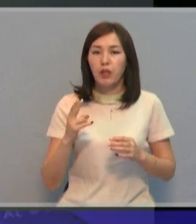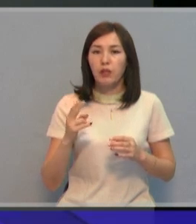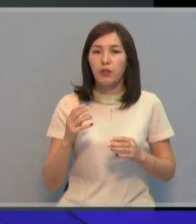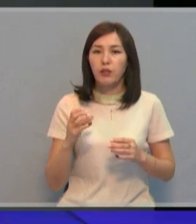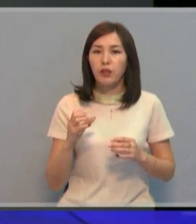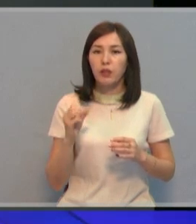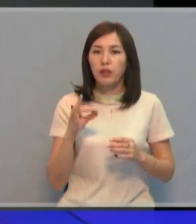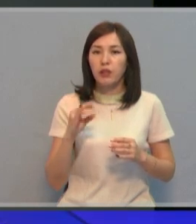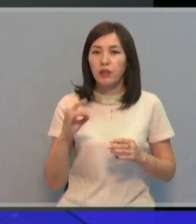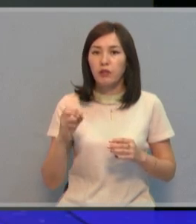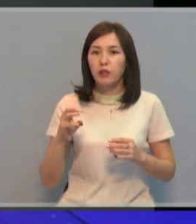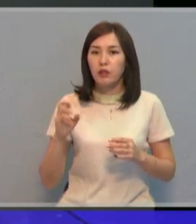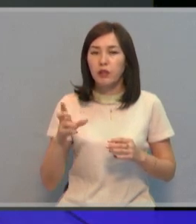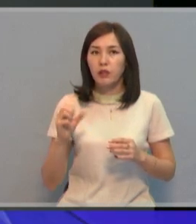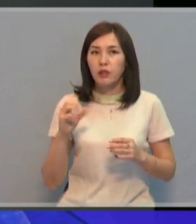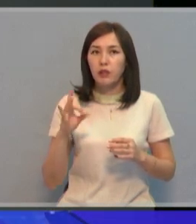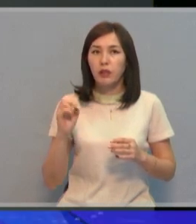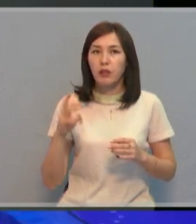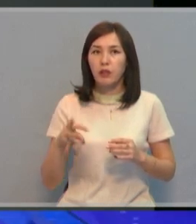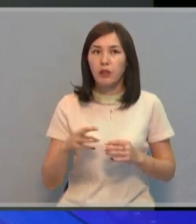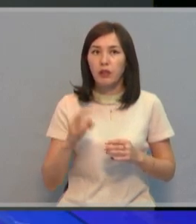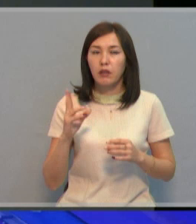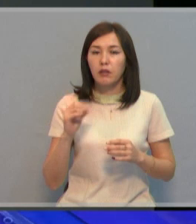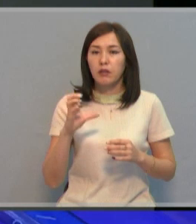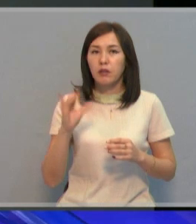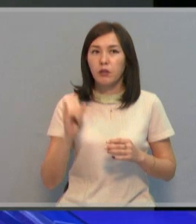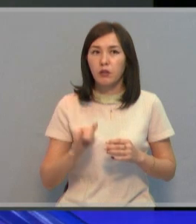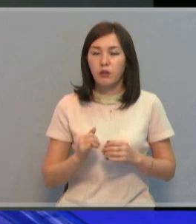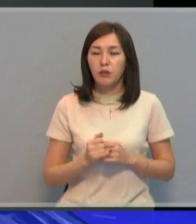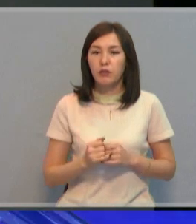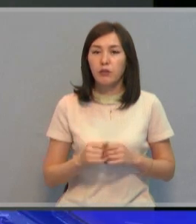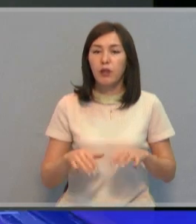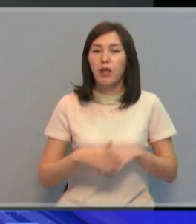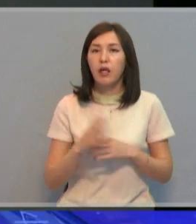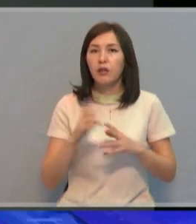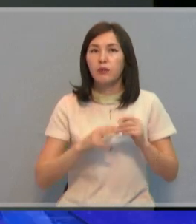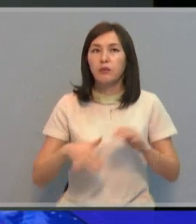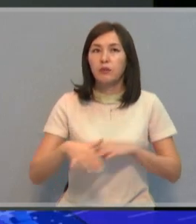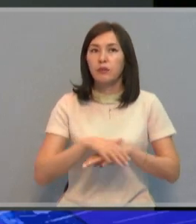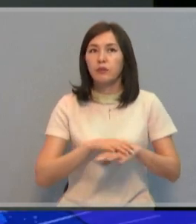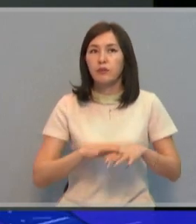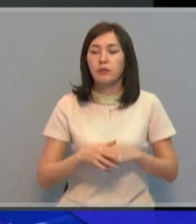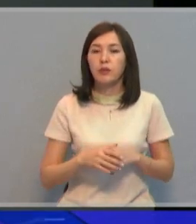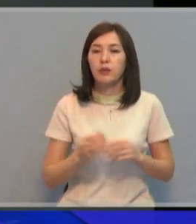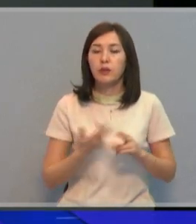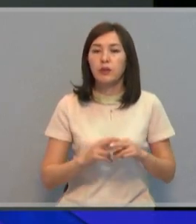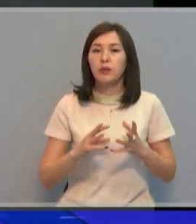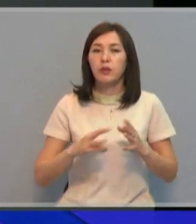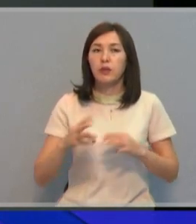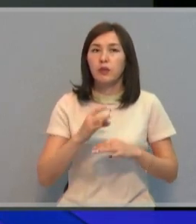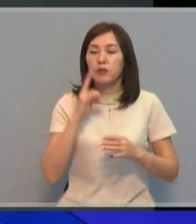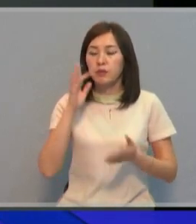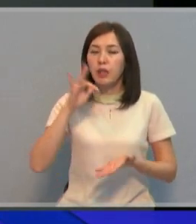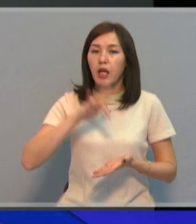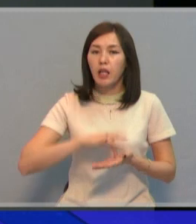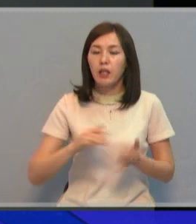алабы, Исвичеп тұрғын алабы, Сайрам тұрғын алабы, Қызылсу тұрғын алаптарының жаңа құрылыс аймақтары. Аталған елді мекендер